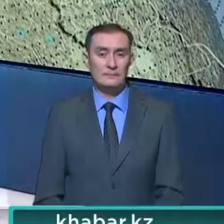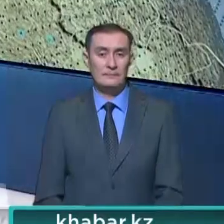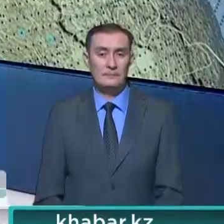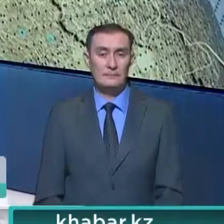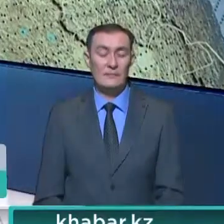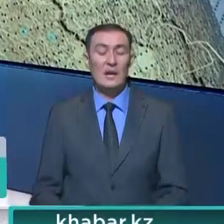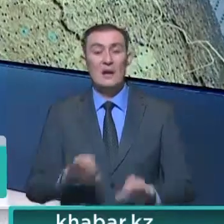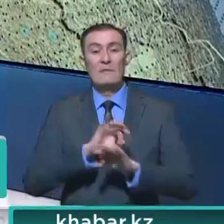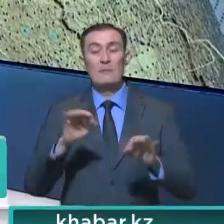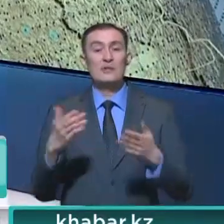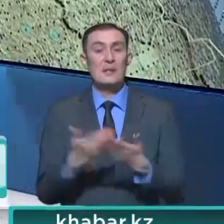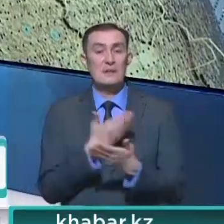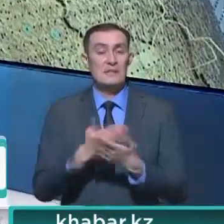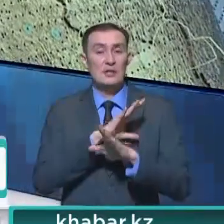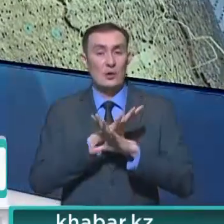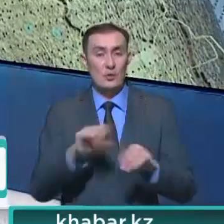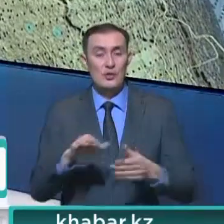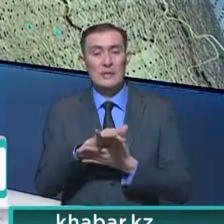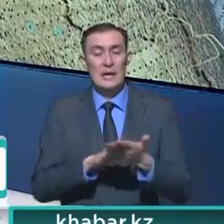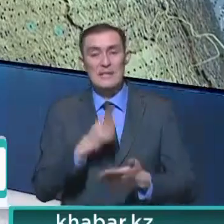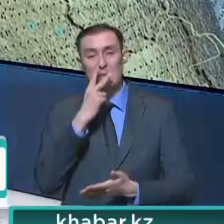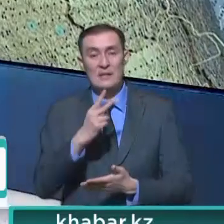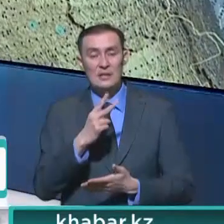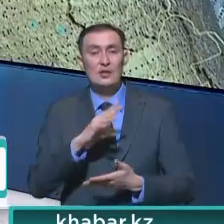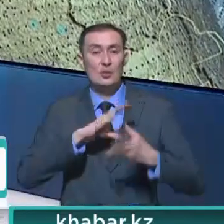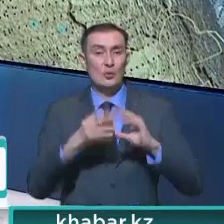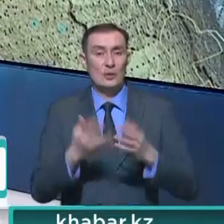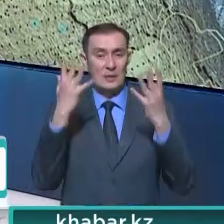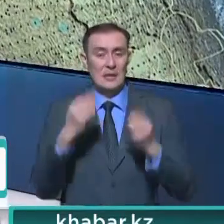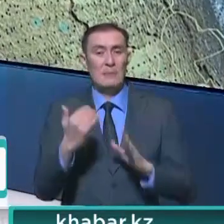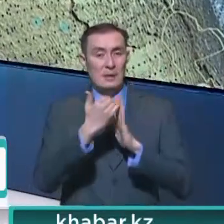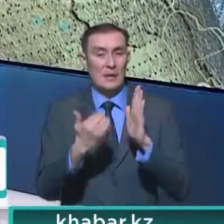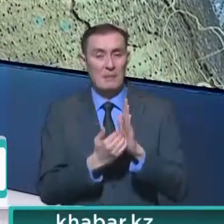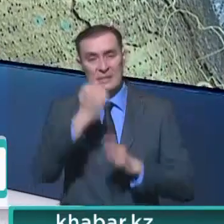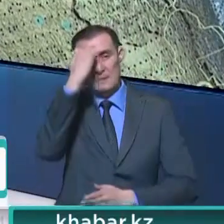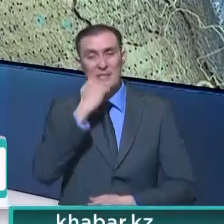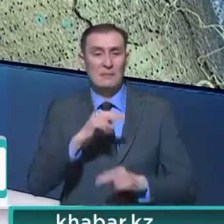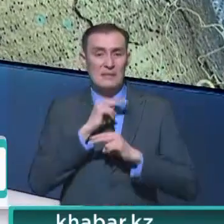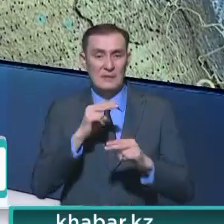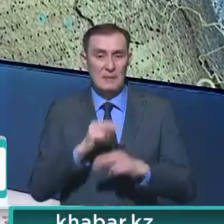Все новости вы также можете найти на наших официальных ресурсах, в социальных сетях и также в Ютубе. На этом новости подошли к концу.